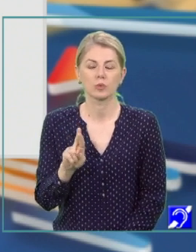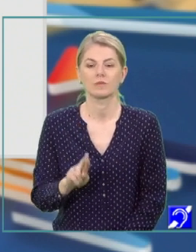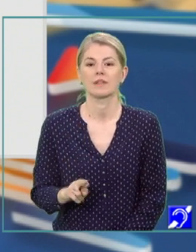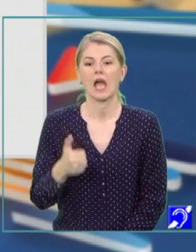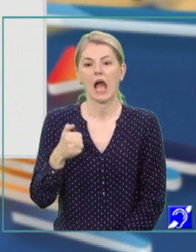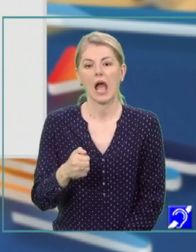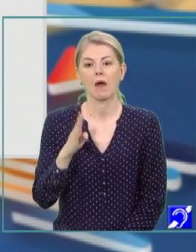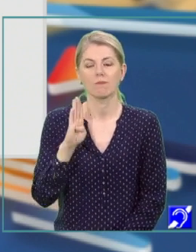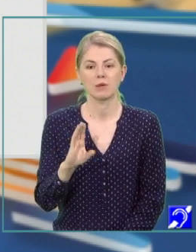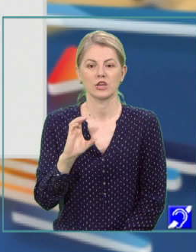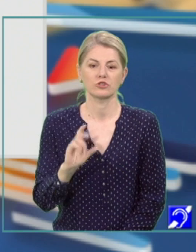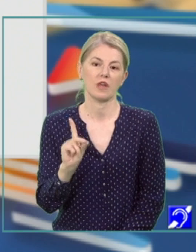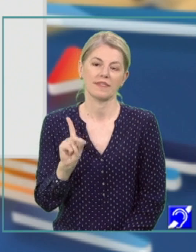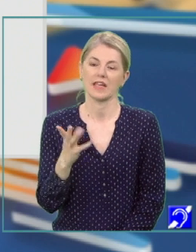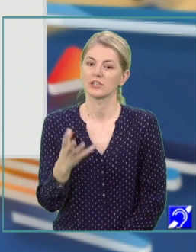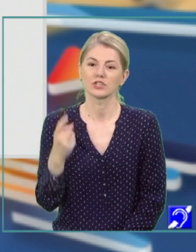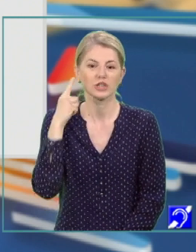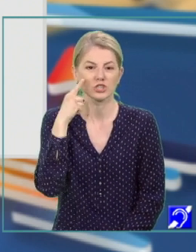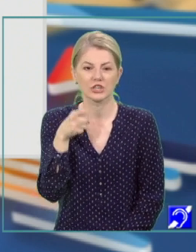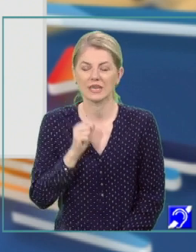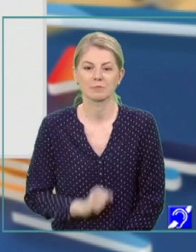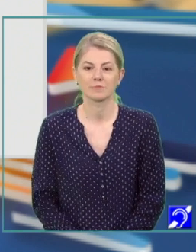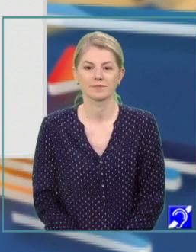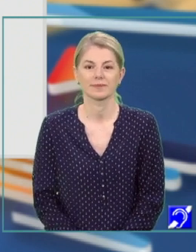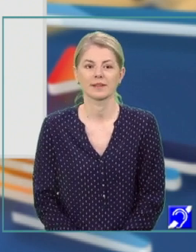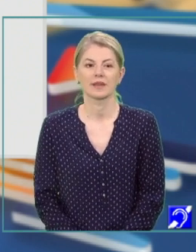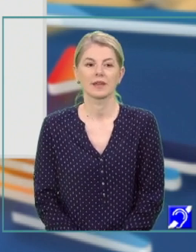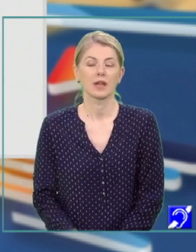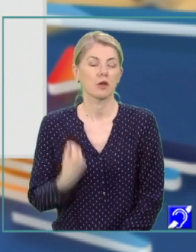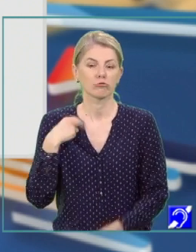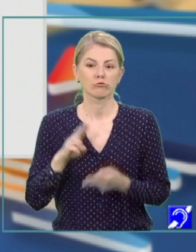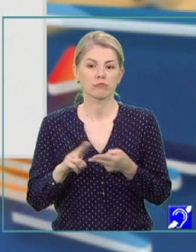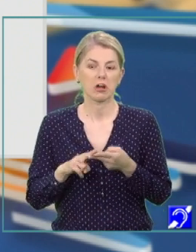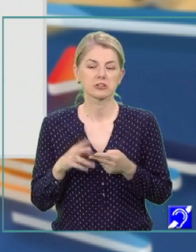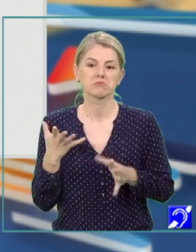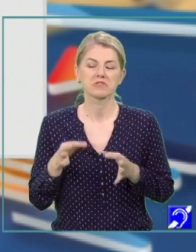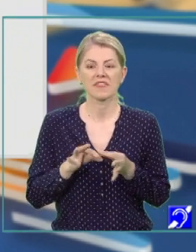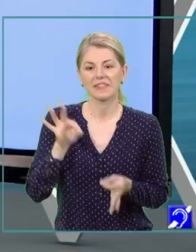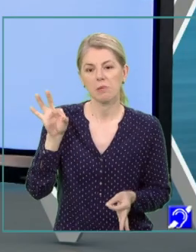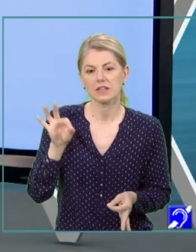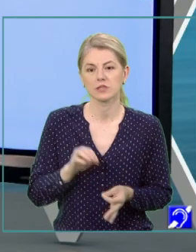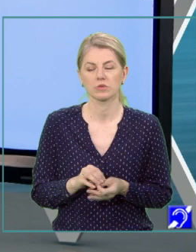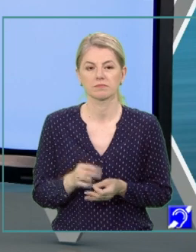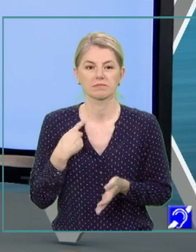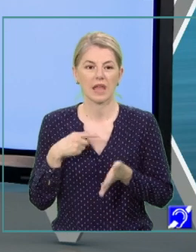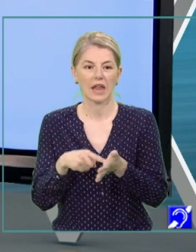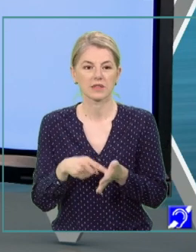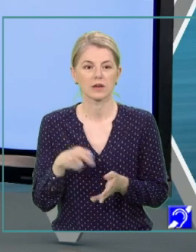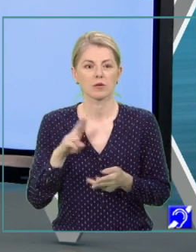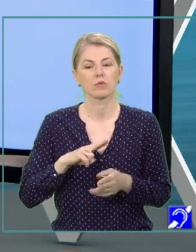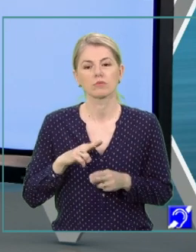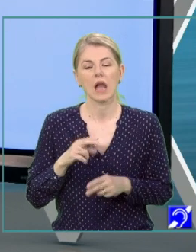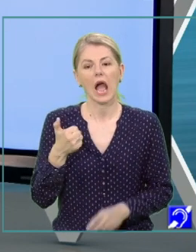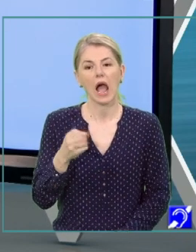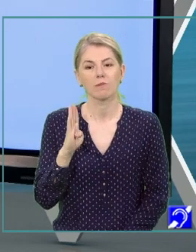C, D. Ce știm despre acest tetraedru? Cunoaștem niște dimensiuni. Iată, cunoaștem A,